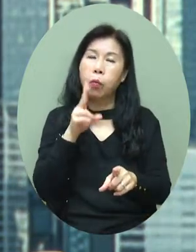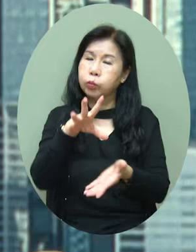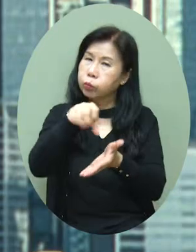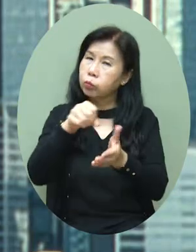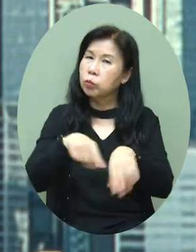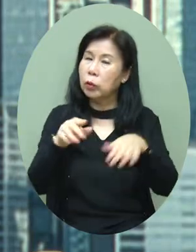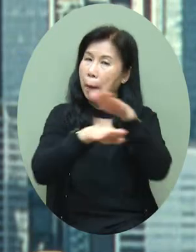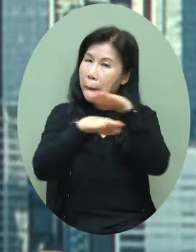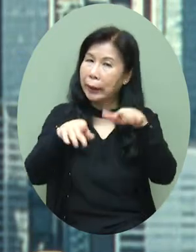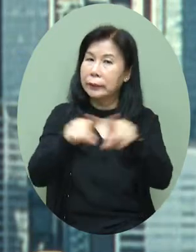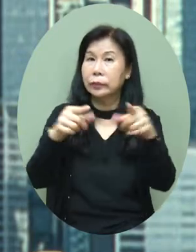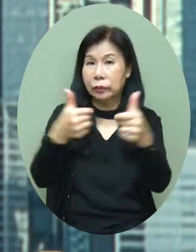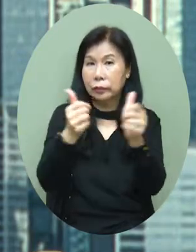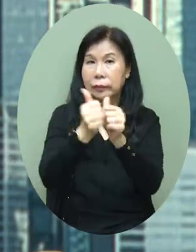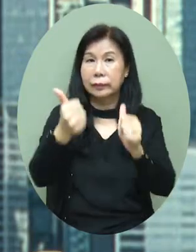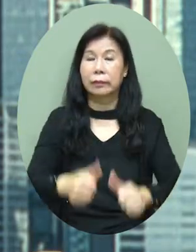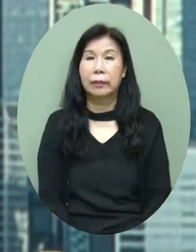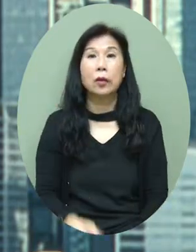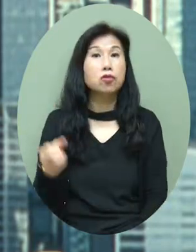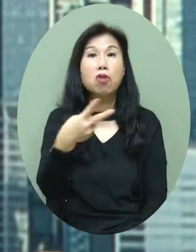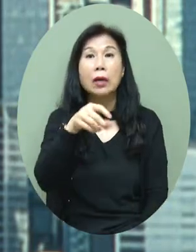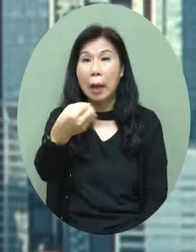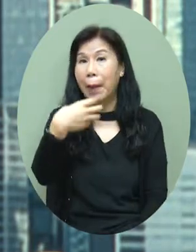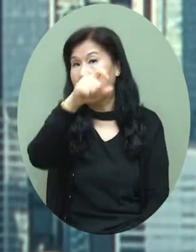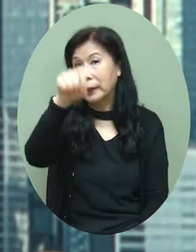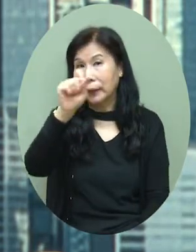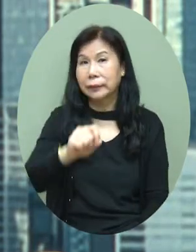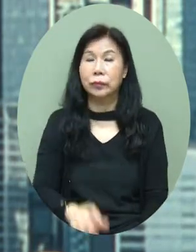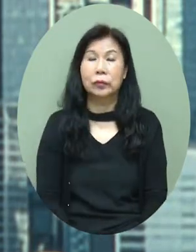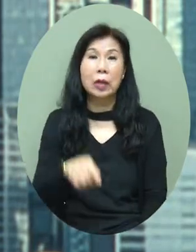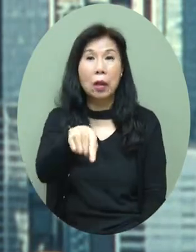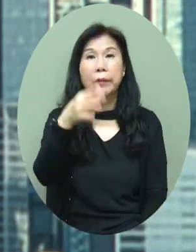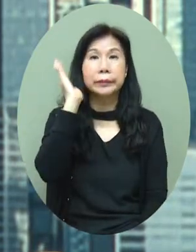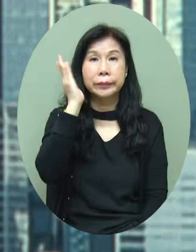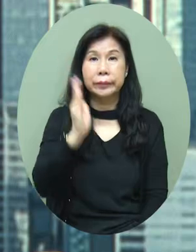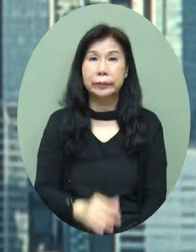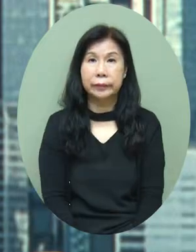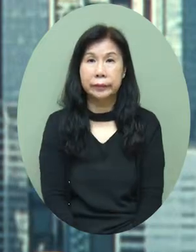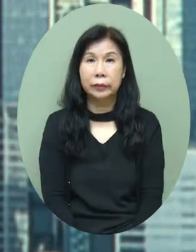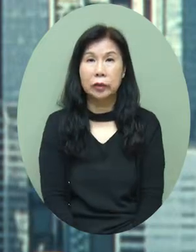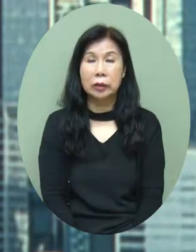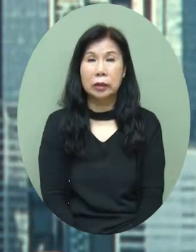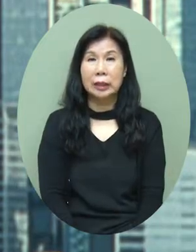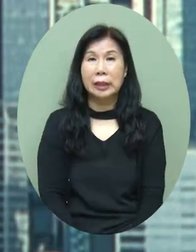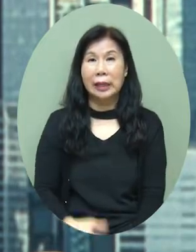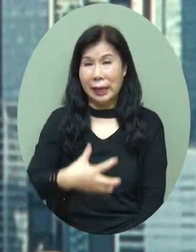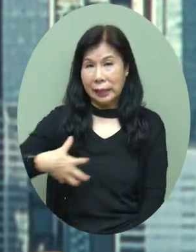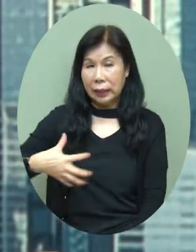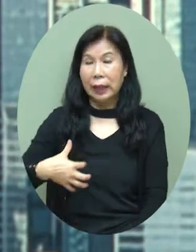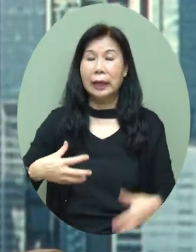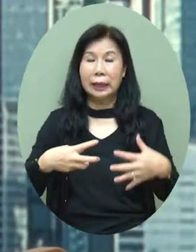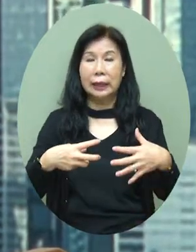好嘅平衡嘅。 好，下一位嗰位男士間條衫嗰位。